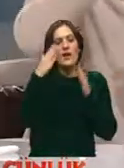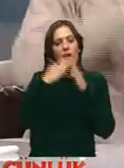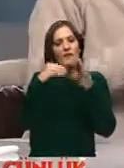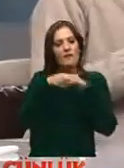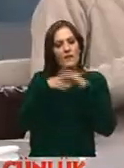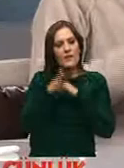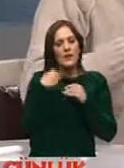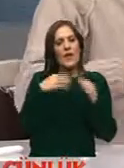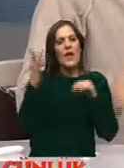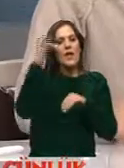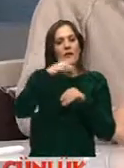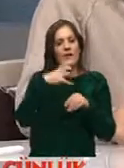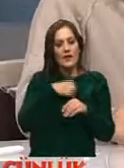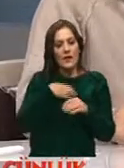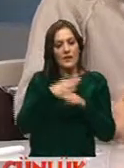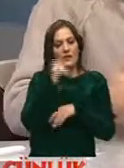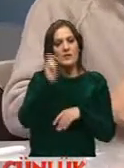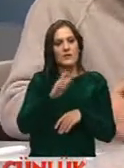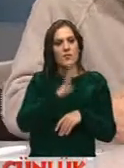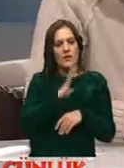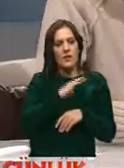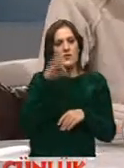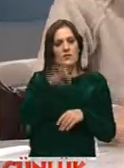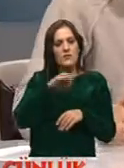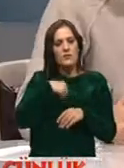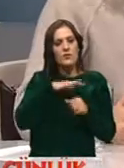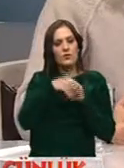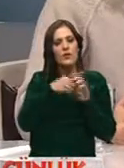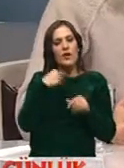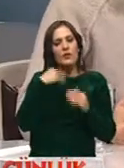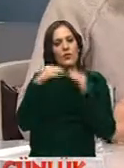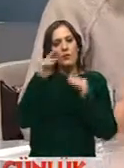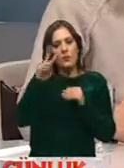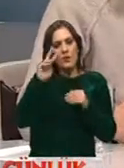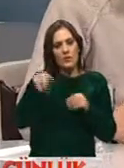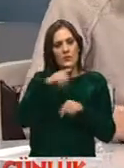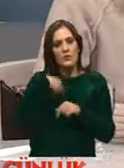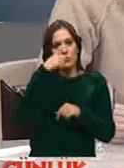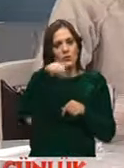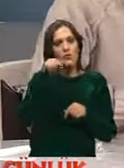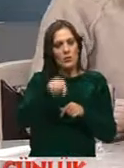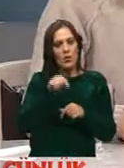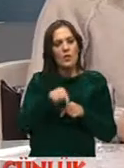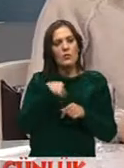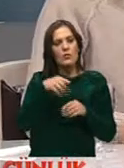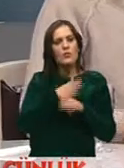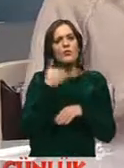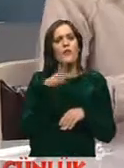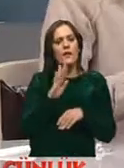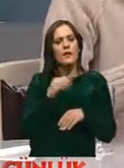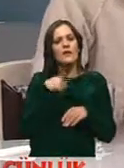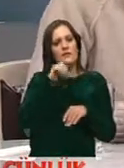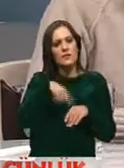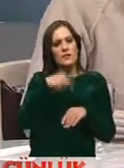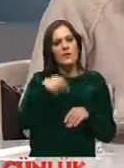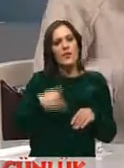sorunları. Piramidin en tepesinde kendini gerçekleştirme vardır. Şimdi dünyadaki toplumlara baktığımızda Türkiye'de böyle. Yani bu mümkün değil. Hani